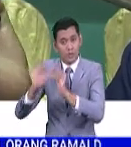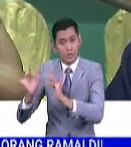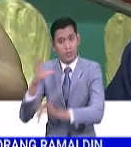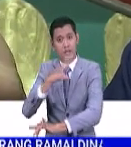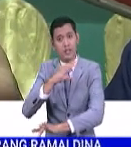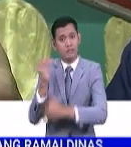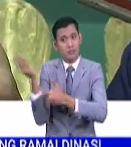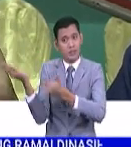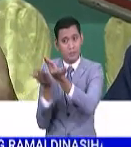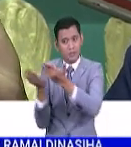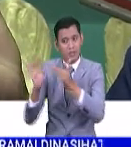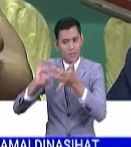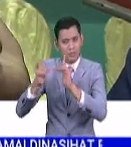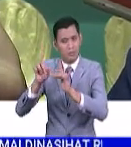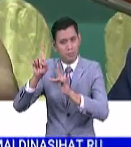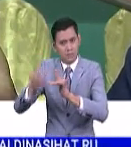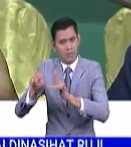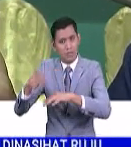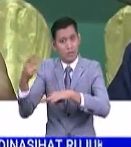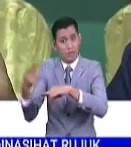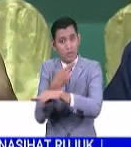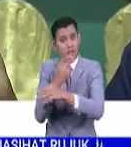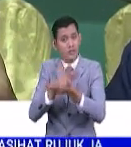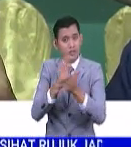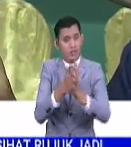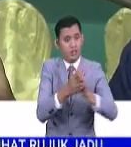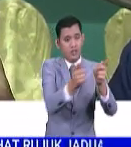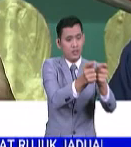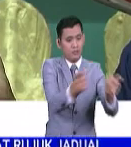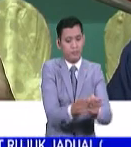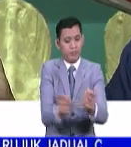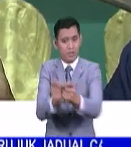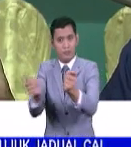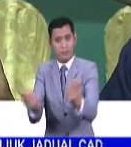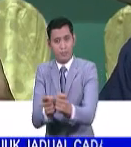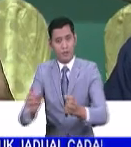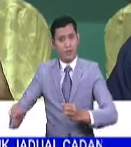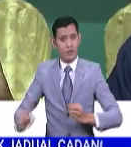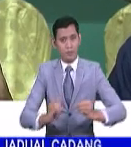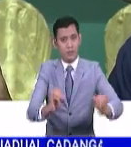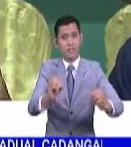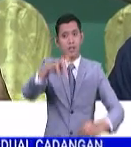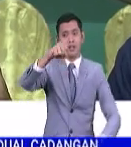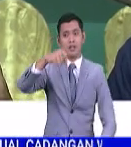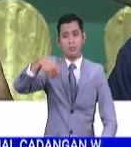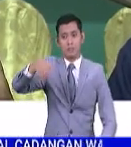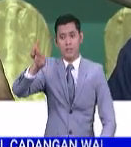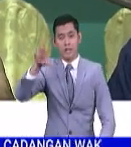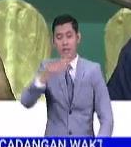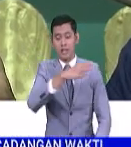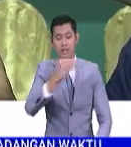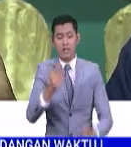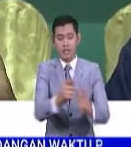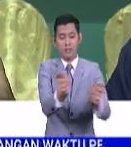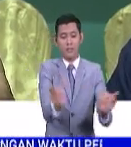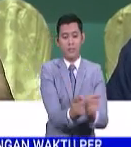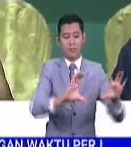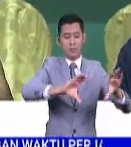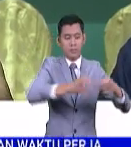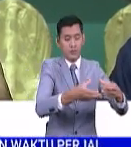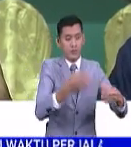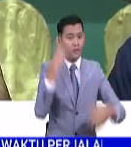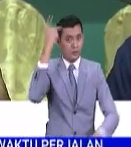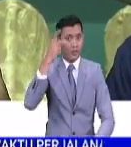dan kegunaan internet, maka di mana markas-markas operasi SPR dan juga markas operasi parti yang